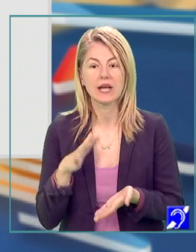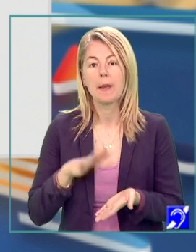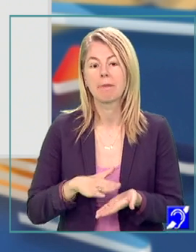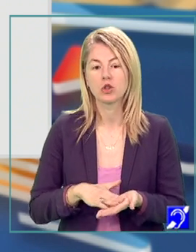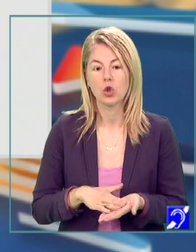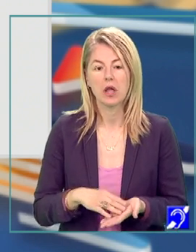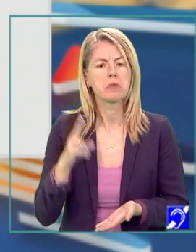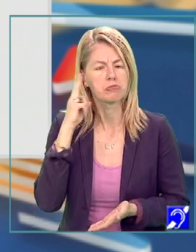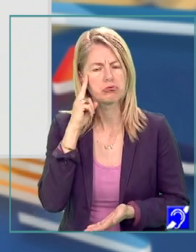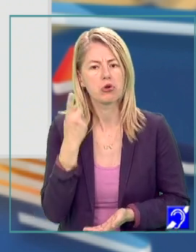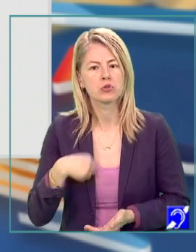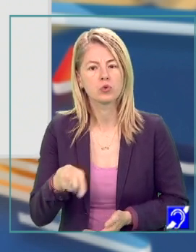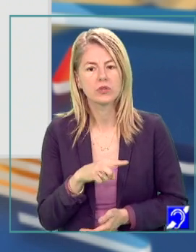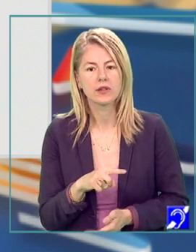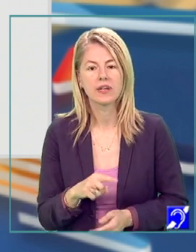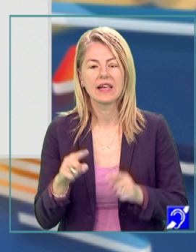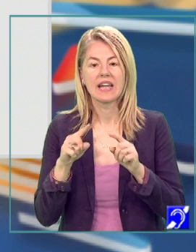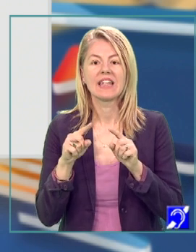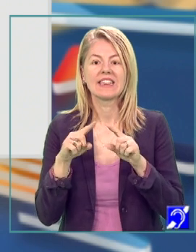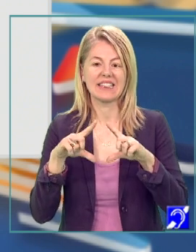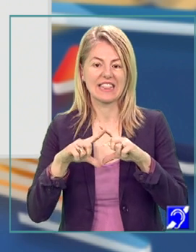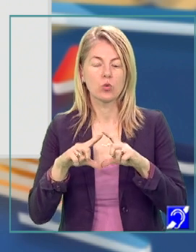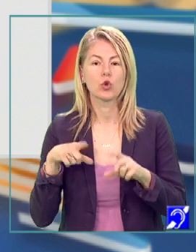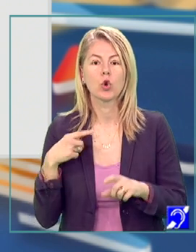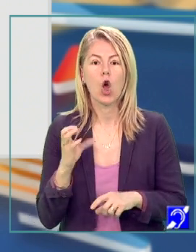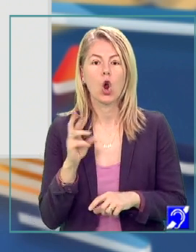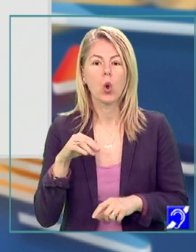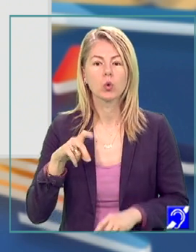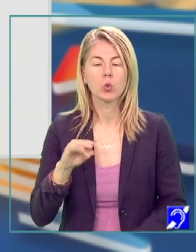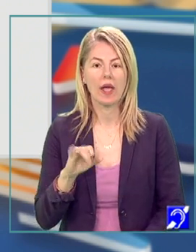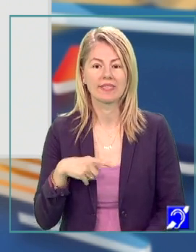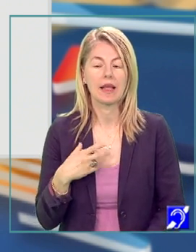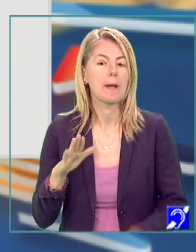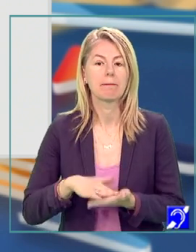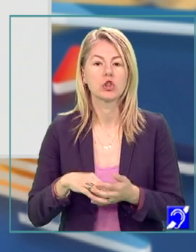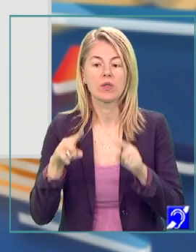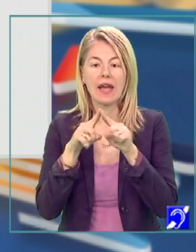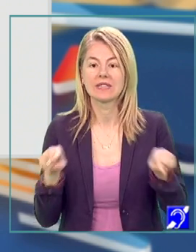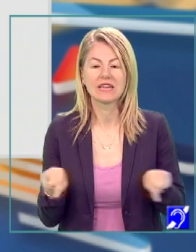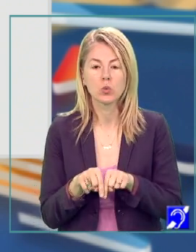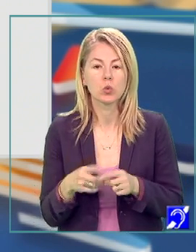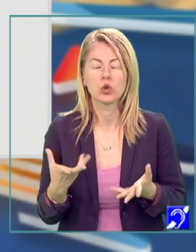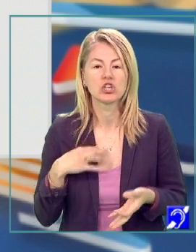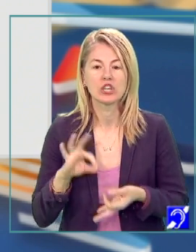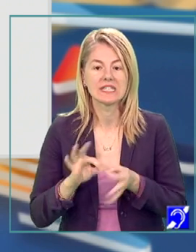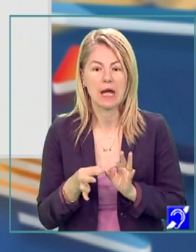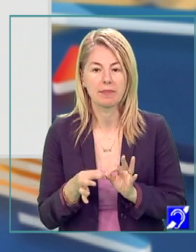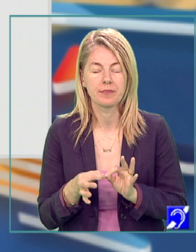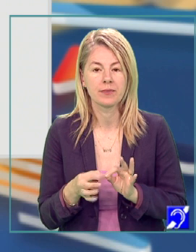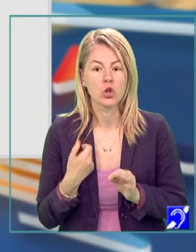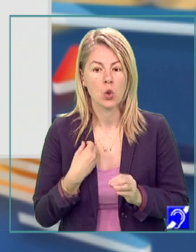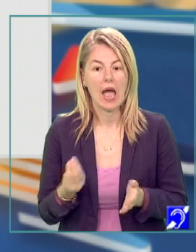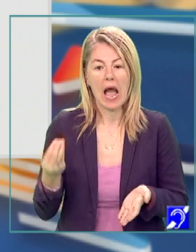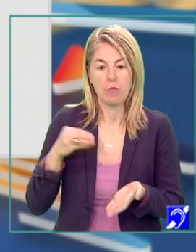metoda binecunoscută a triunghiurilor congruente. Metoda aceasta constă în a